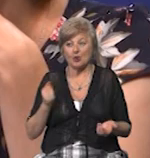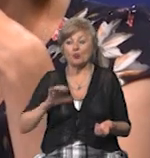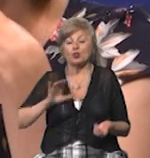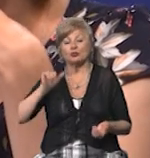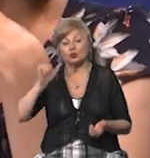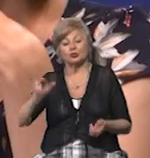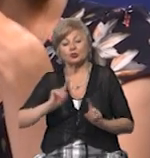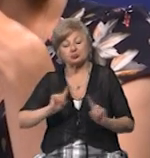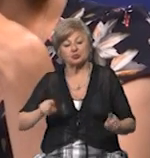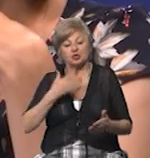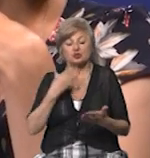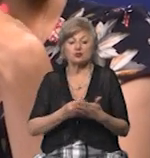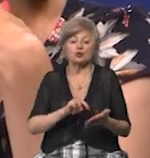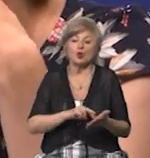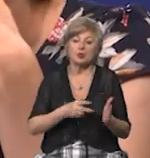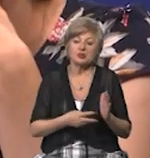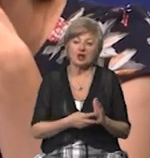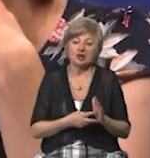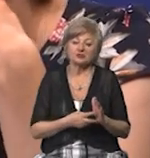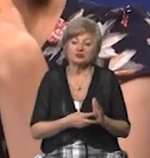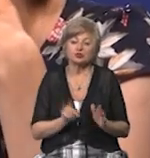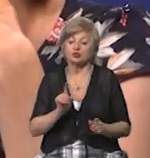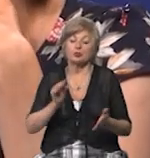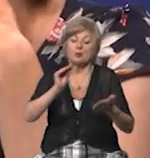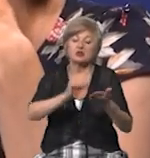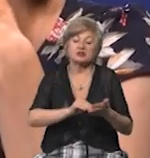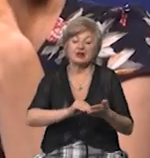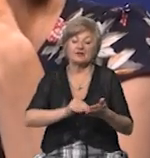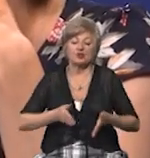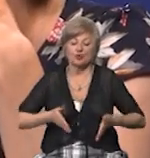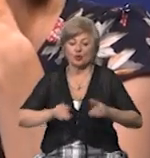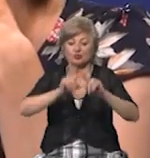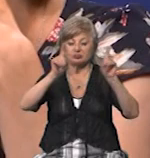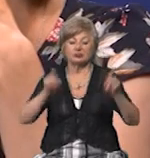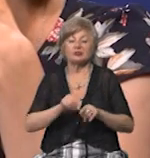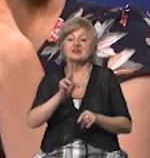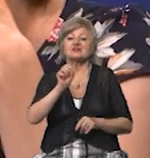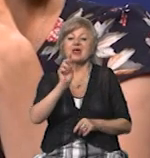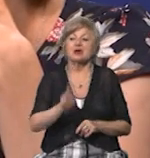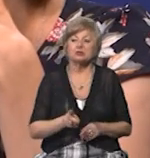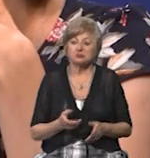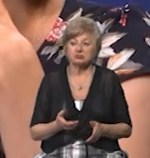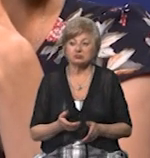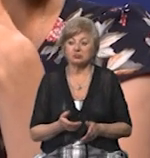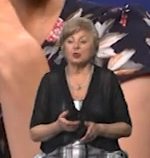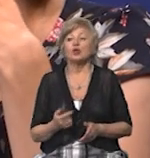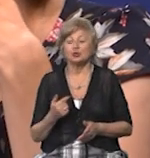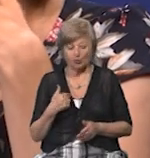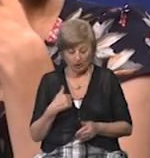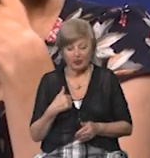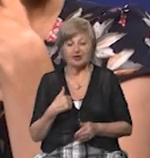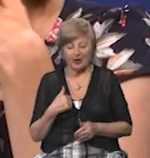свій план по встановленню дорожніх знаків, може там вони щось хочуть по-іншому зробити, але я по меншій мірі